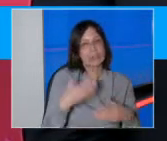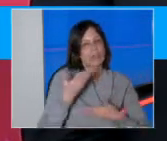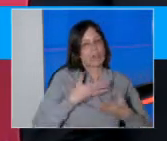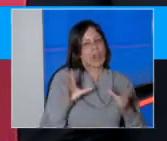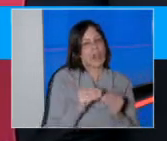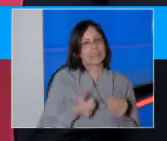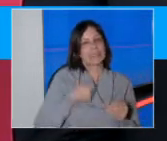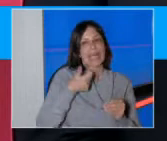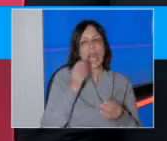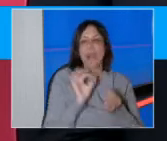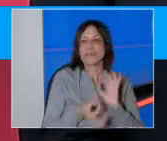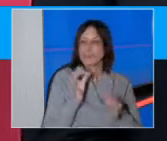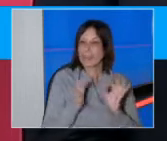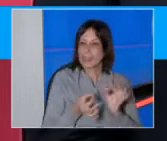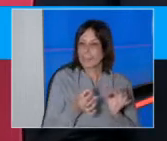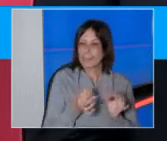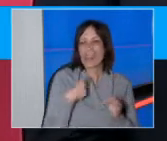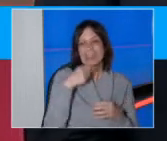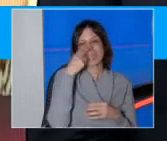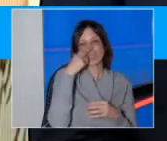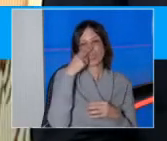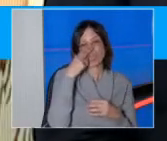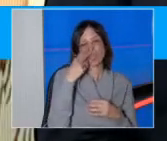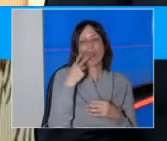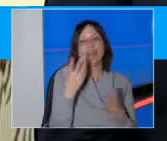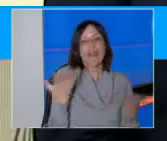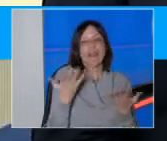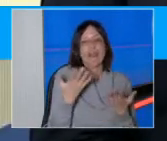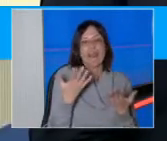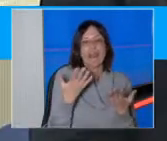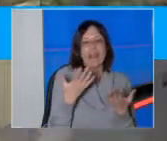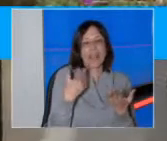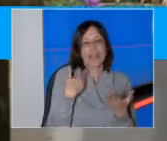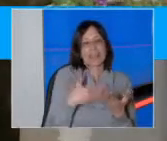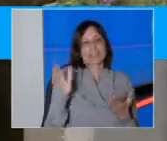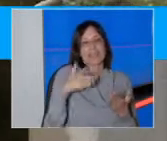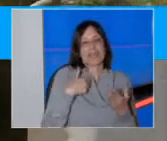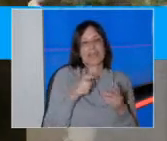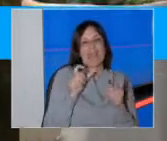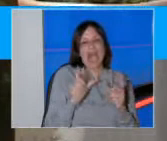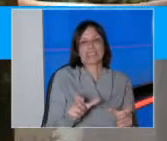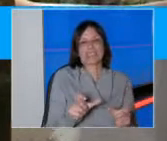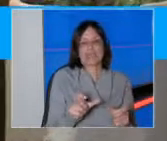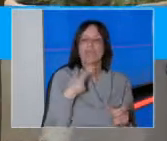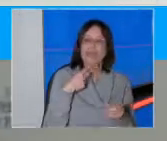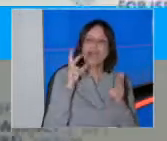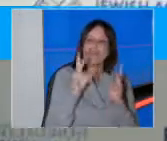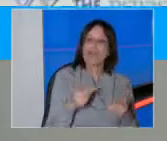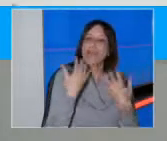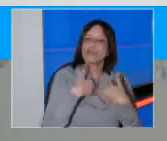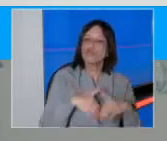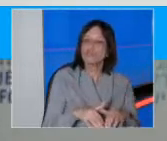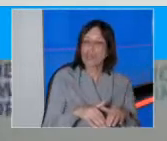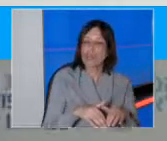עם שר המשפטים לנסות לראות איך אנחנו מסירים את החסמים מפני האנשים האלה, ומאפשרים להם להשתלב